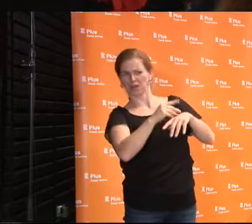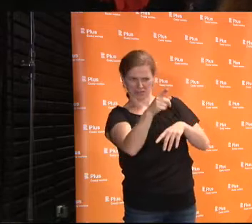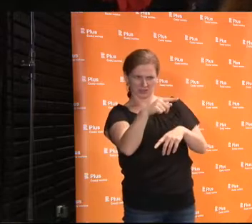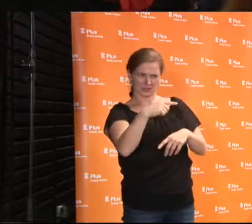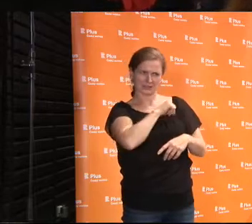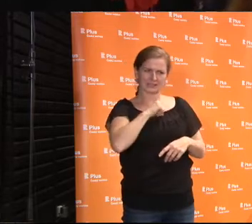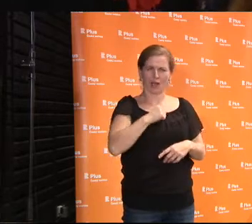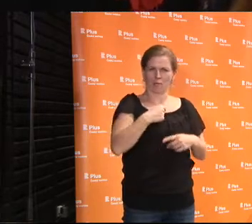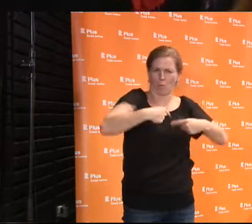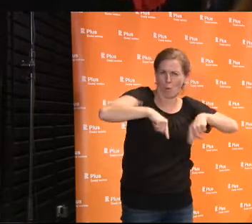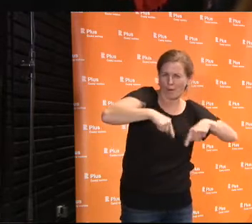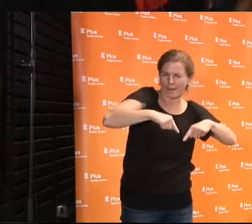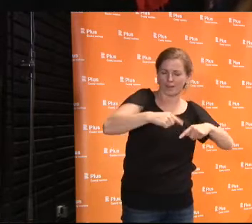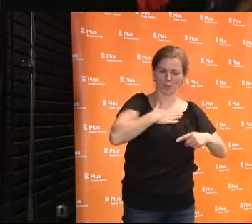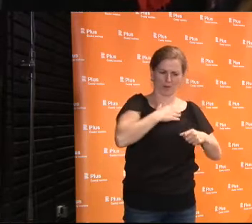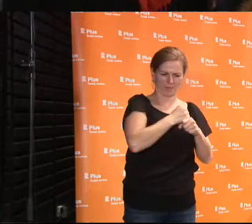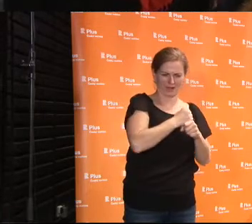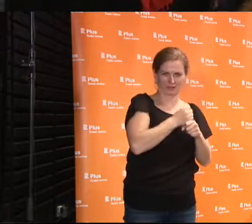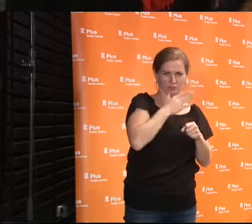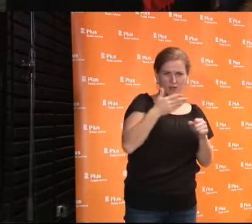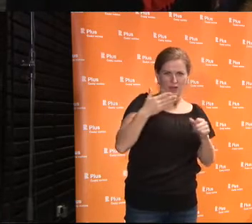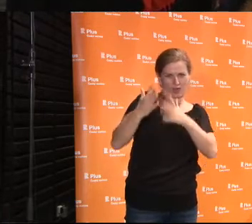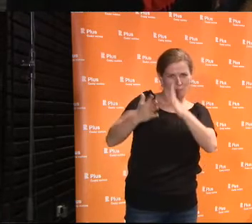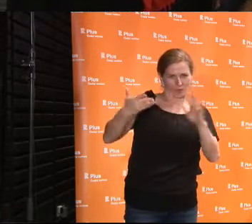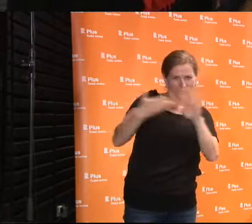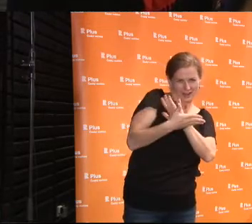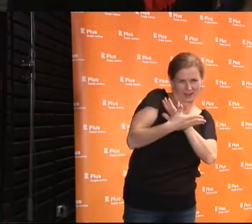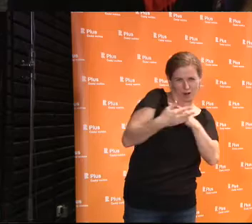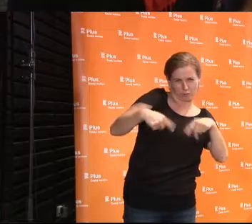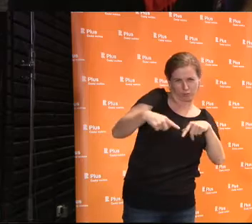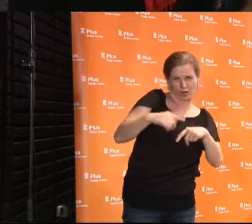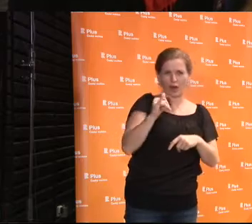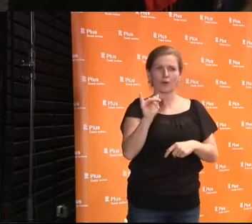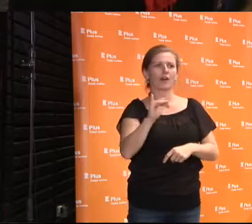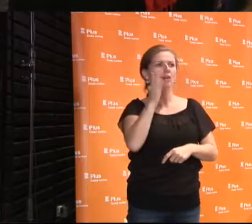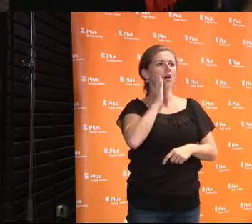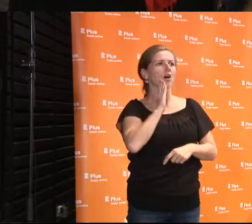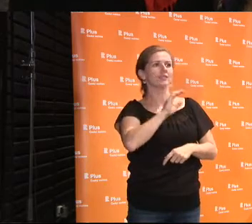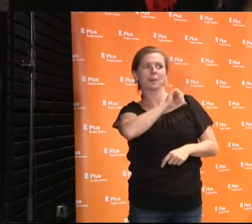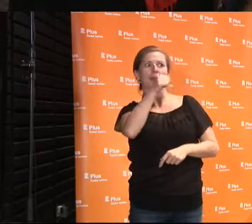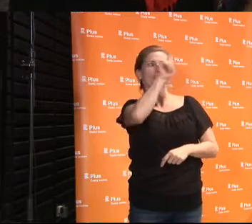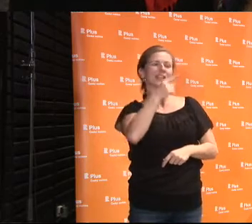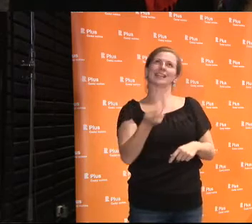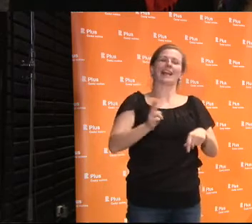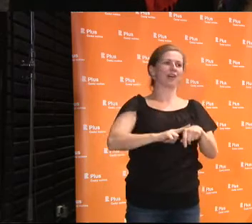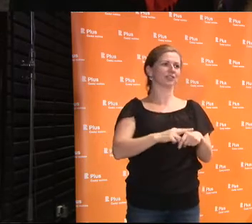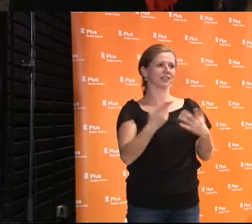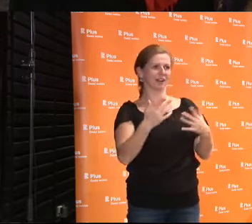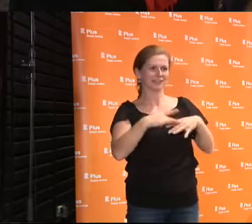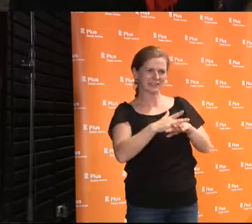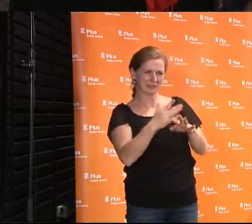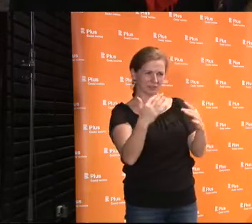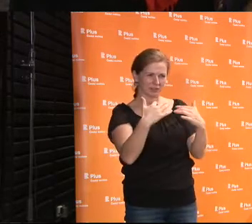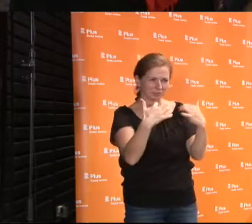bude v práci nahrazen roboty. Tak je někdo takový tady v sále. Vždy je nejtěžší ten první dotaz, ale pevně věřím, že se zapojí